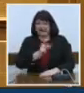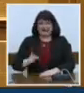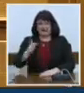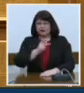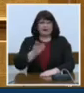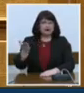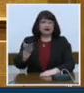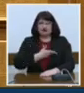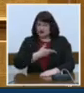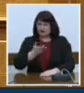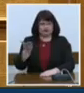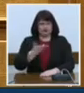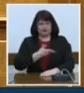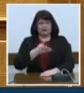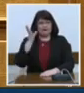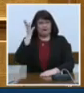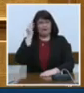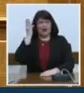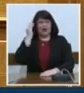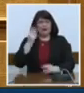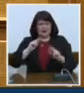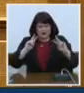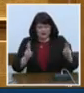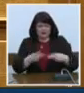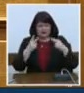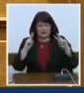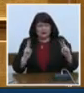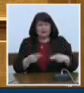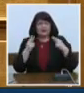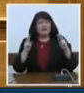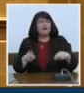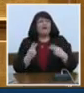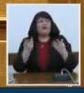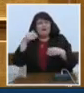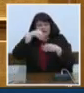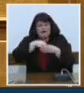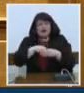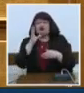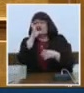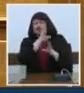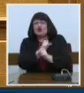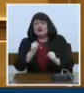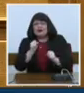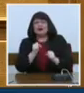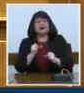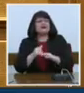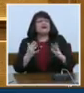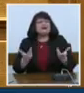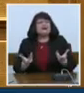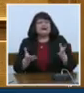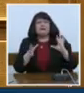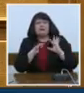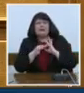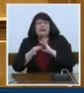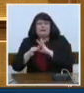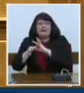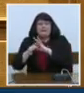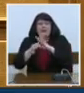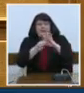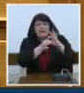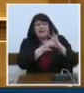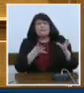να μαθαίνει για κρυφές τις όψεις. Μία αλυσίδα